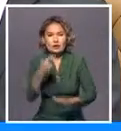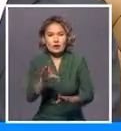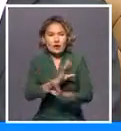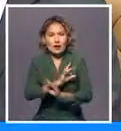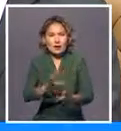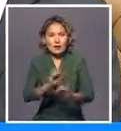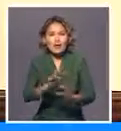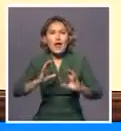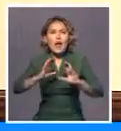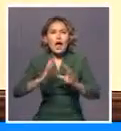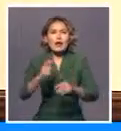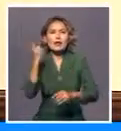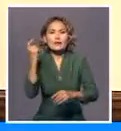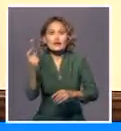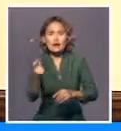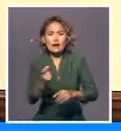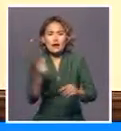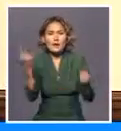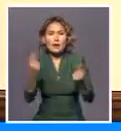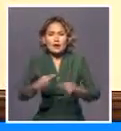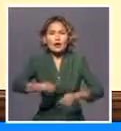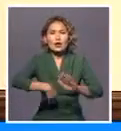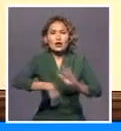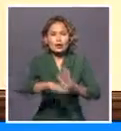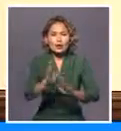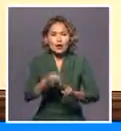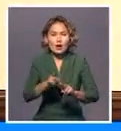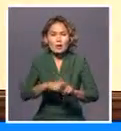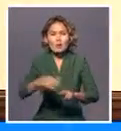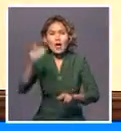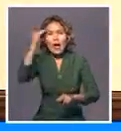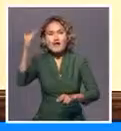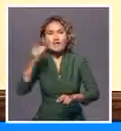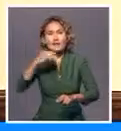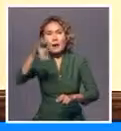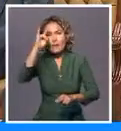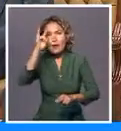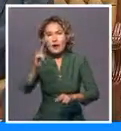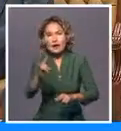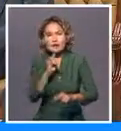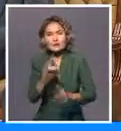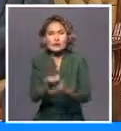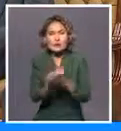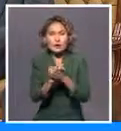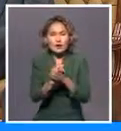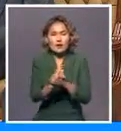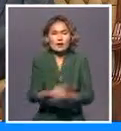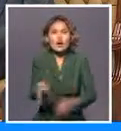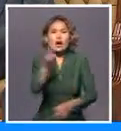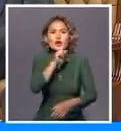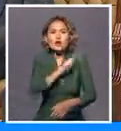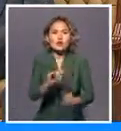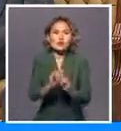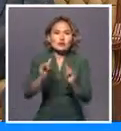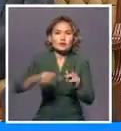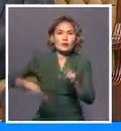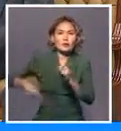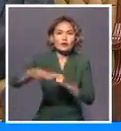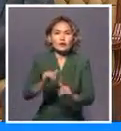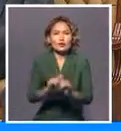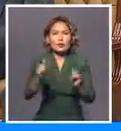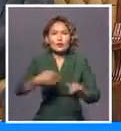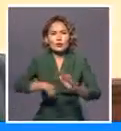Мәжіліс спикері әлемдік экономикалық дағдарысты еңсеру жолындағы шаралардың барлығы экономиканың бәсекеге қабілеттілігін арттыруға бағытталып жатқанын